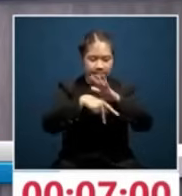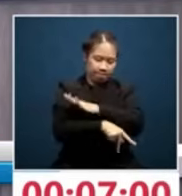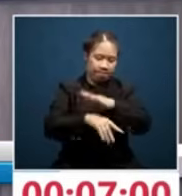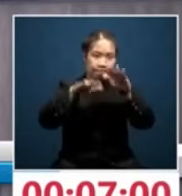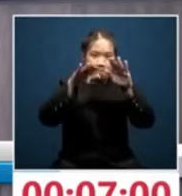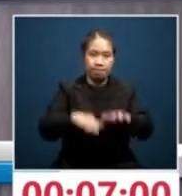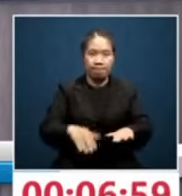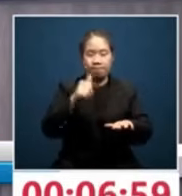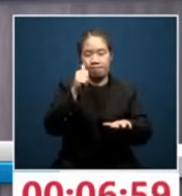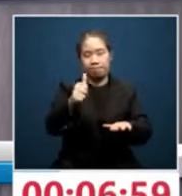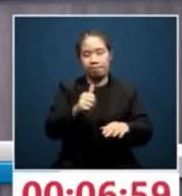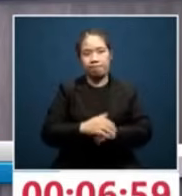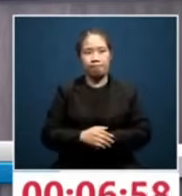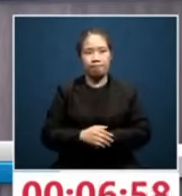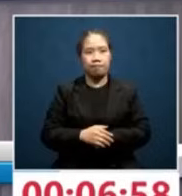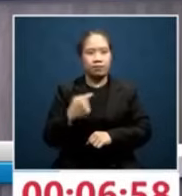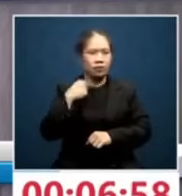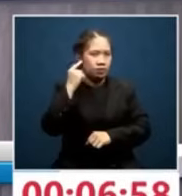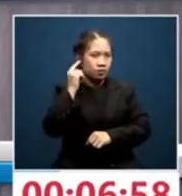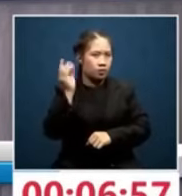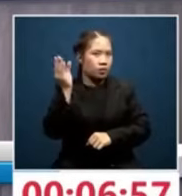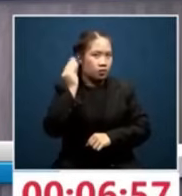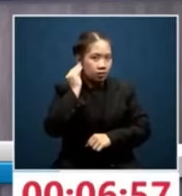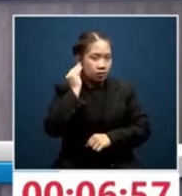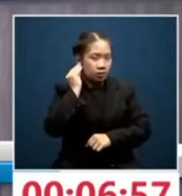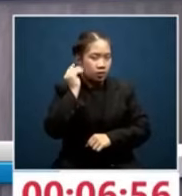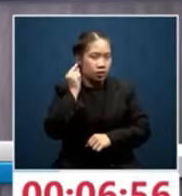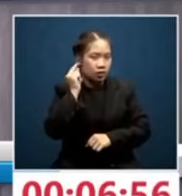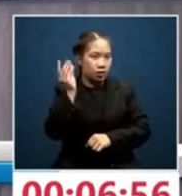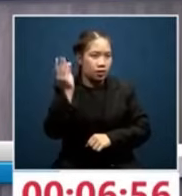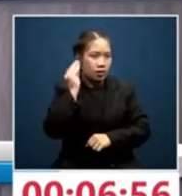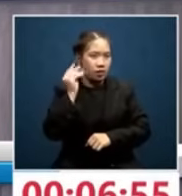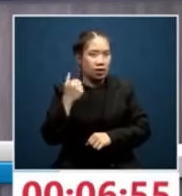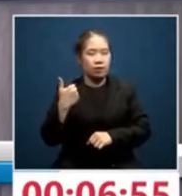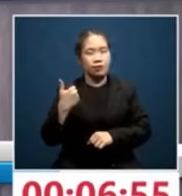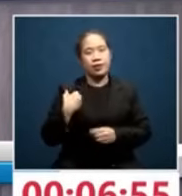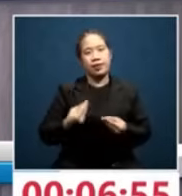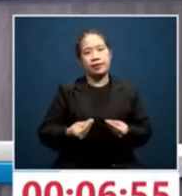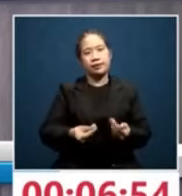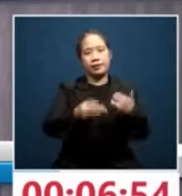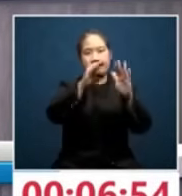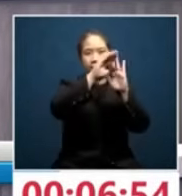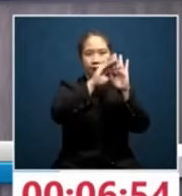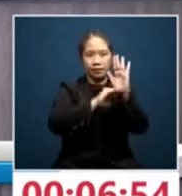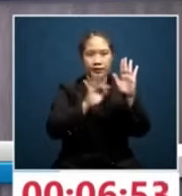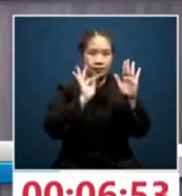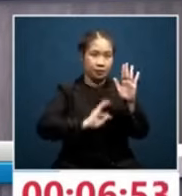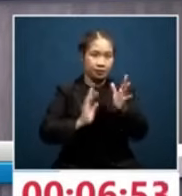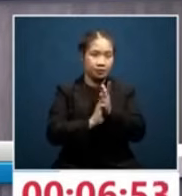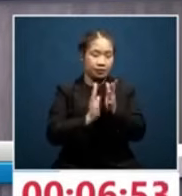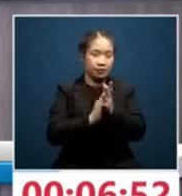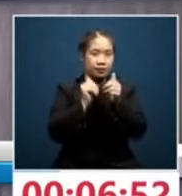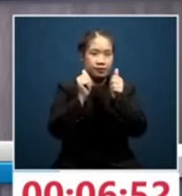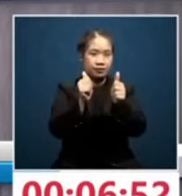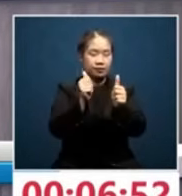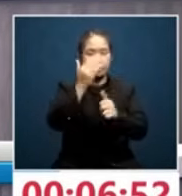การทบทวนถึงความคืบหน้าในการดำเนินโครงการต่างๆซึ่งเป็นปัญหาชายแดนร่วมกันนะครับ